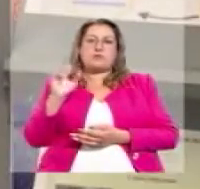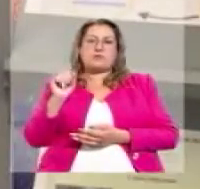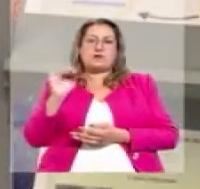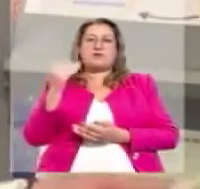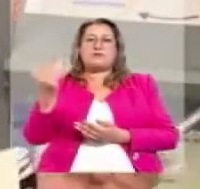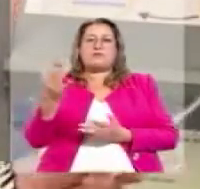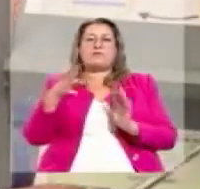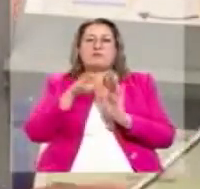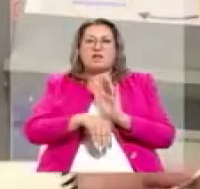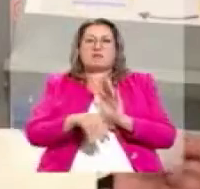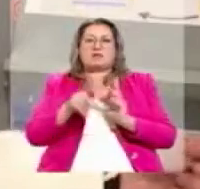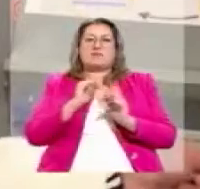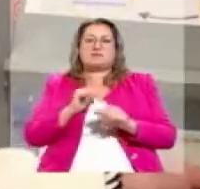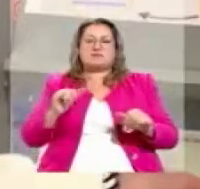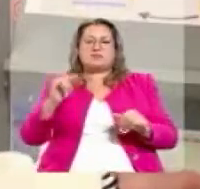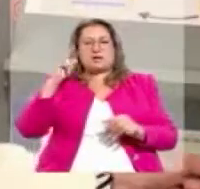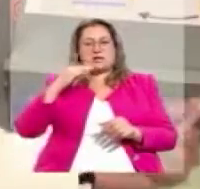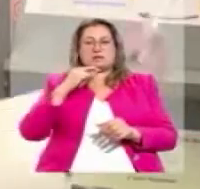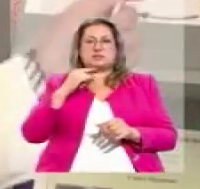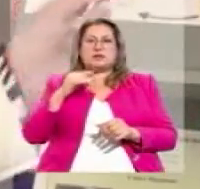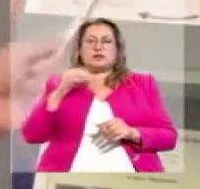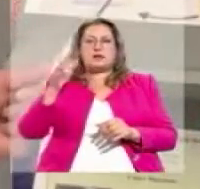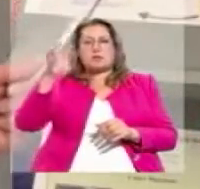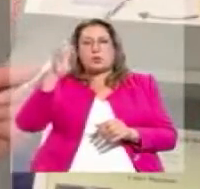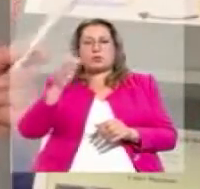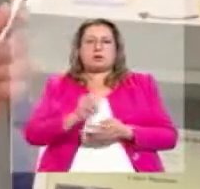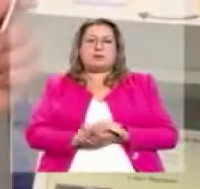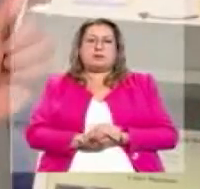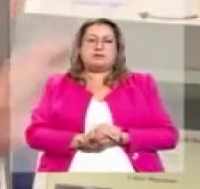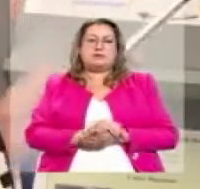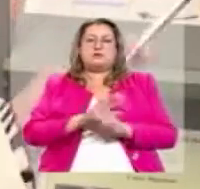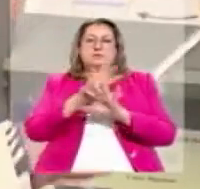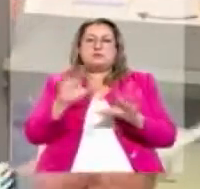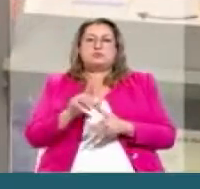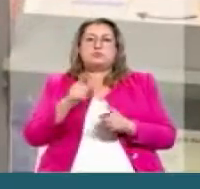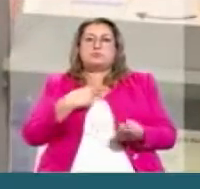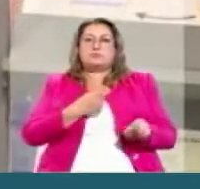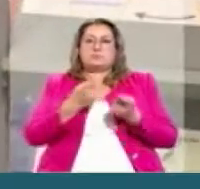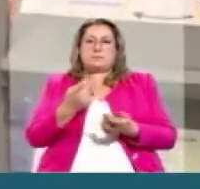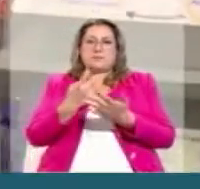6 томдық шығармалары қойылған және Ахмет